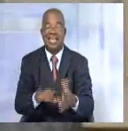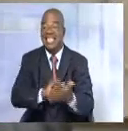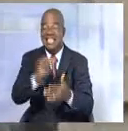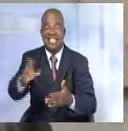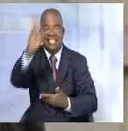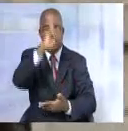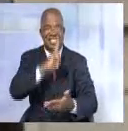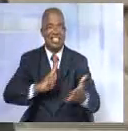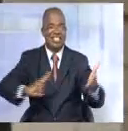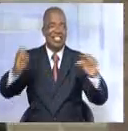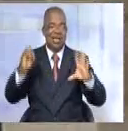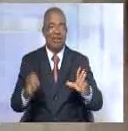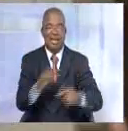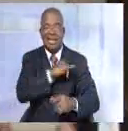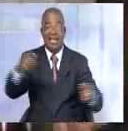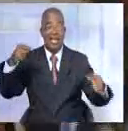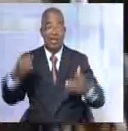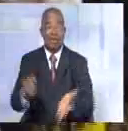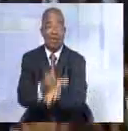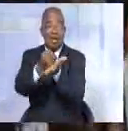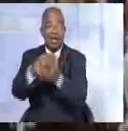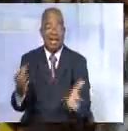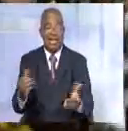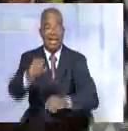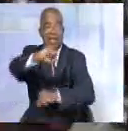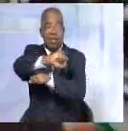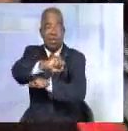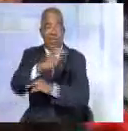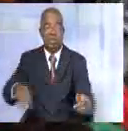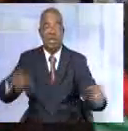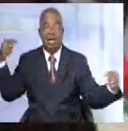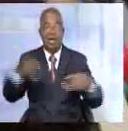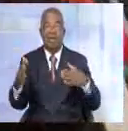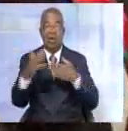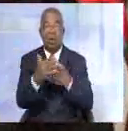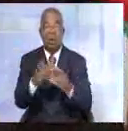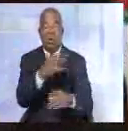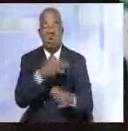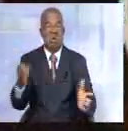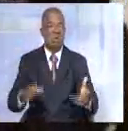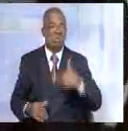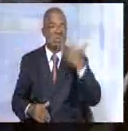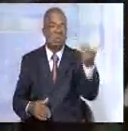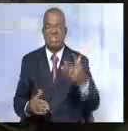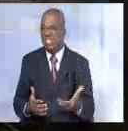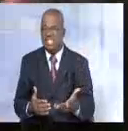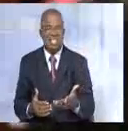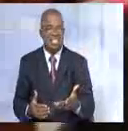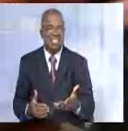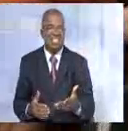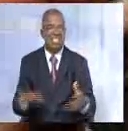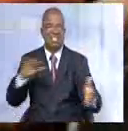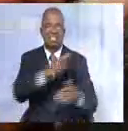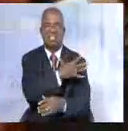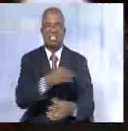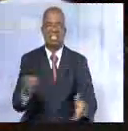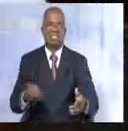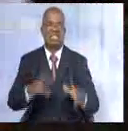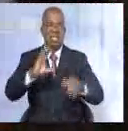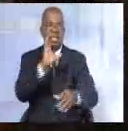ont soutenu la lutte contre l'apartheid. Hommage aussi à un homme vivant, aujourd'hui âgé de 95 ans, dont